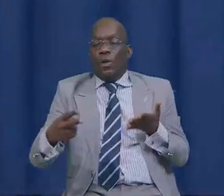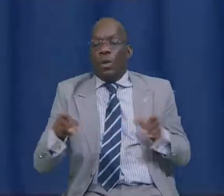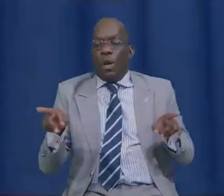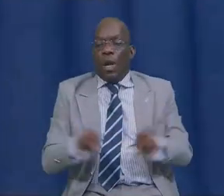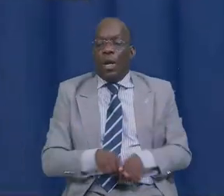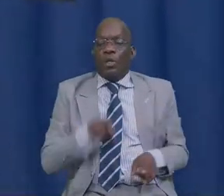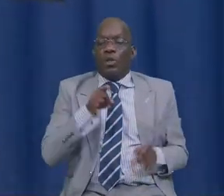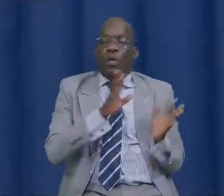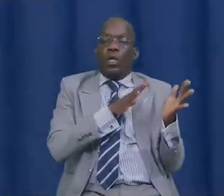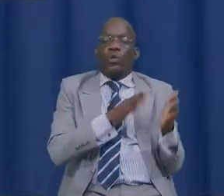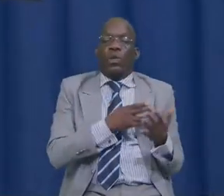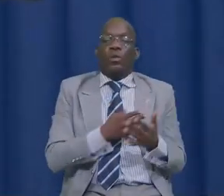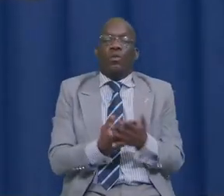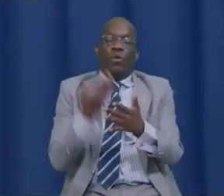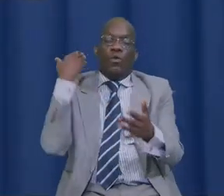tu l'espérais.